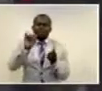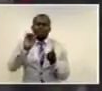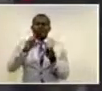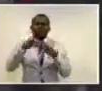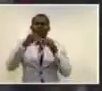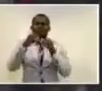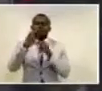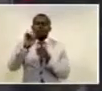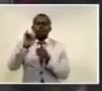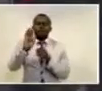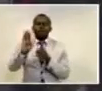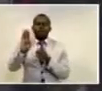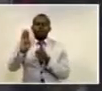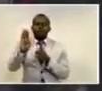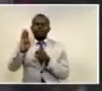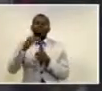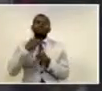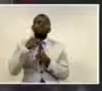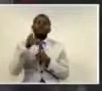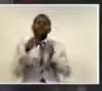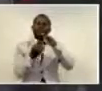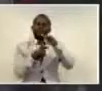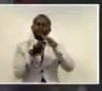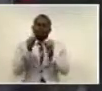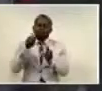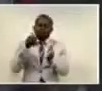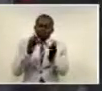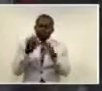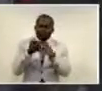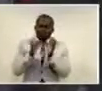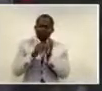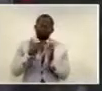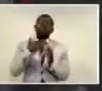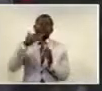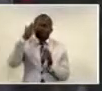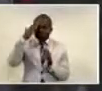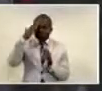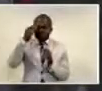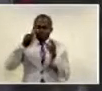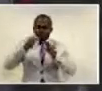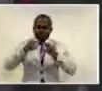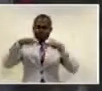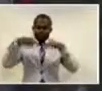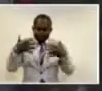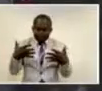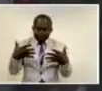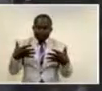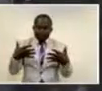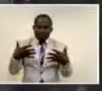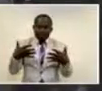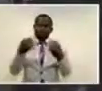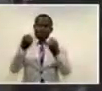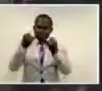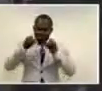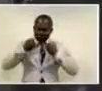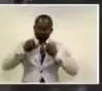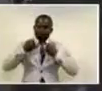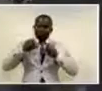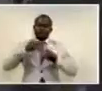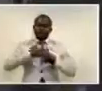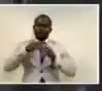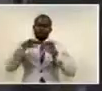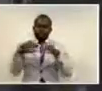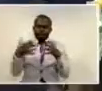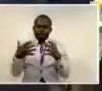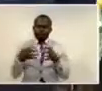ukuriye libu ndashaka iyo kesi uko ikurikiranwa kandi ndashaka no kumenya uko byagenze uzamenyesha uko byagenze.